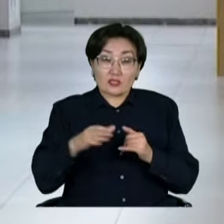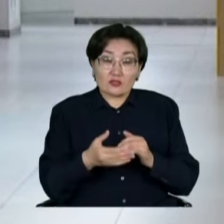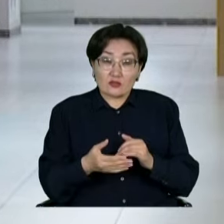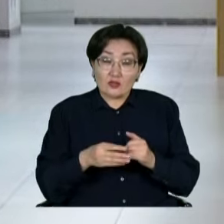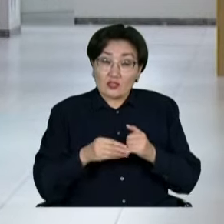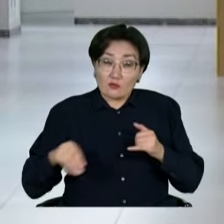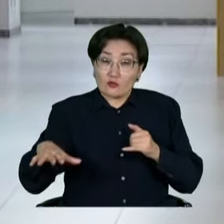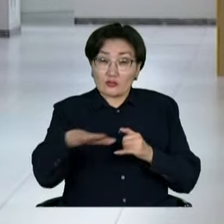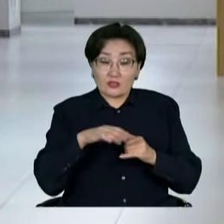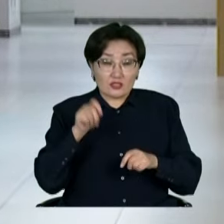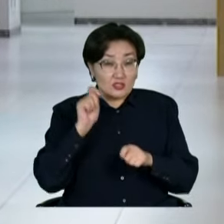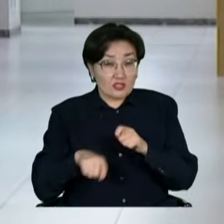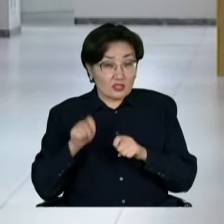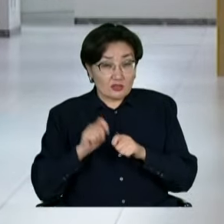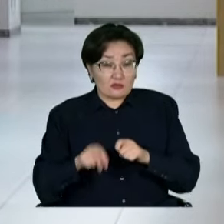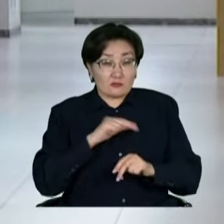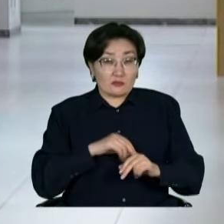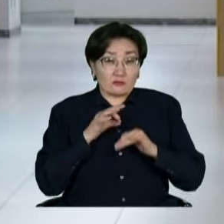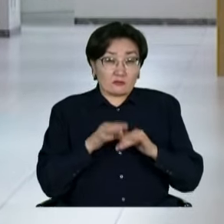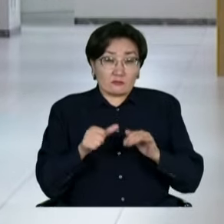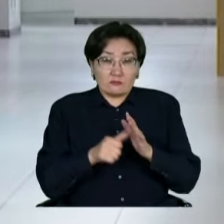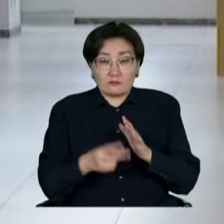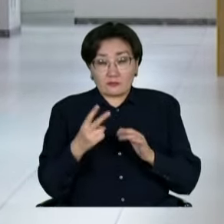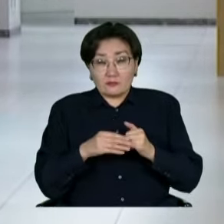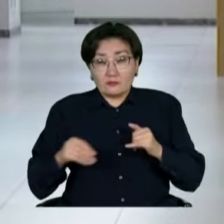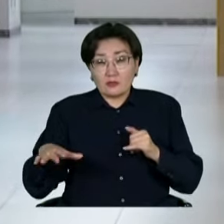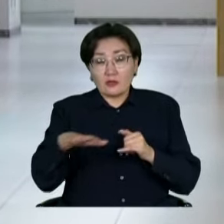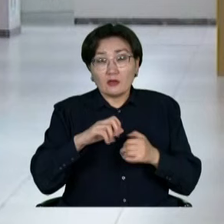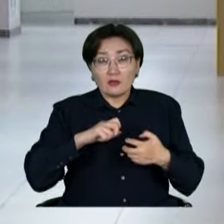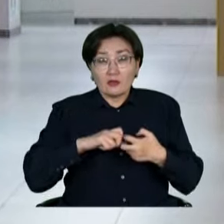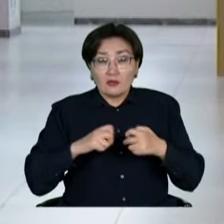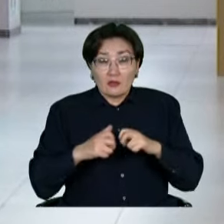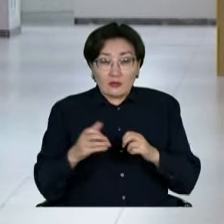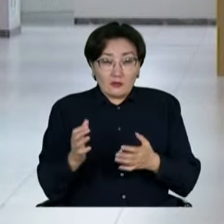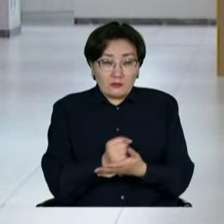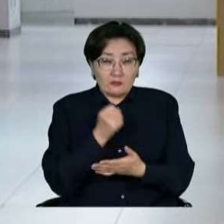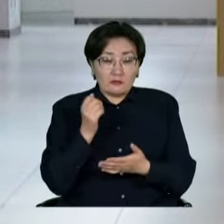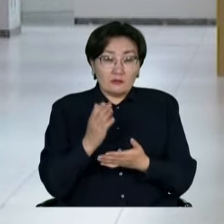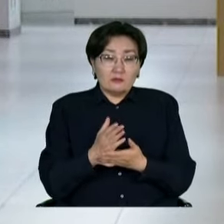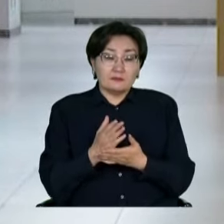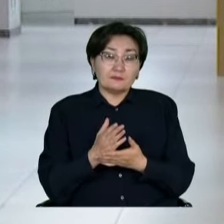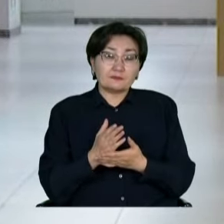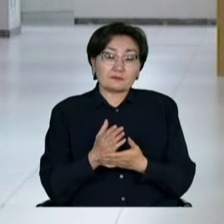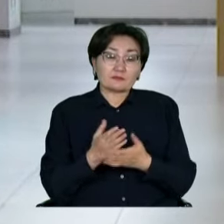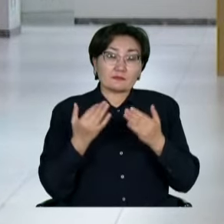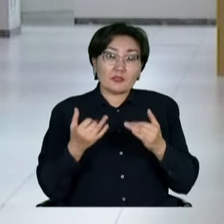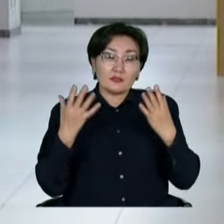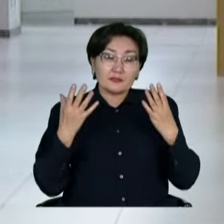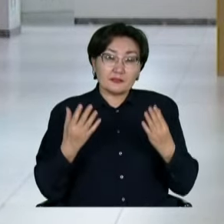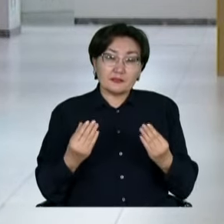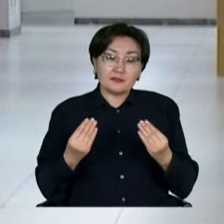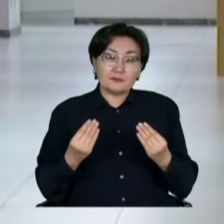жұмыстарын жүргізіп, соның ішінде 62-сінен кемшілік анықталды. Оны қазіргі таңда